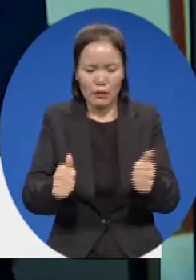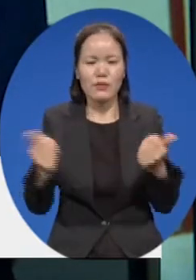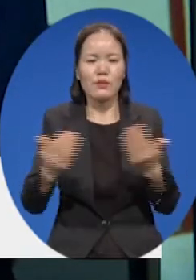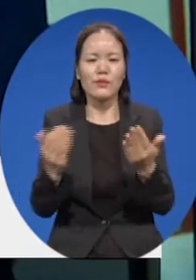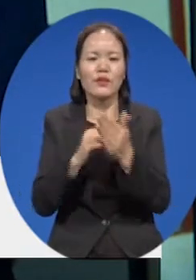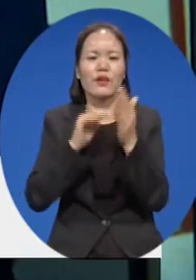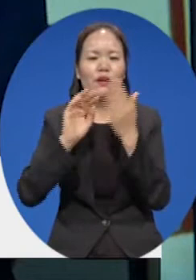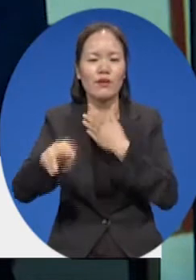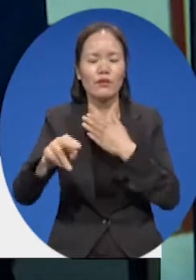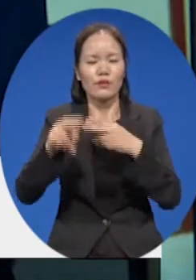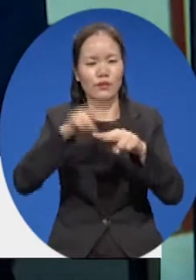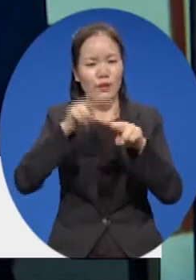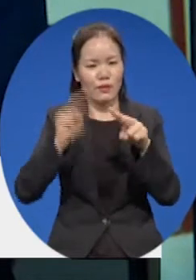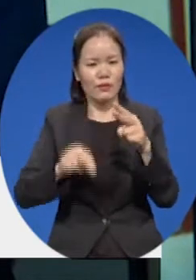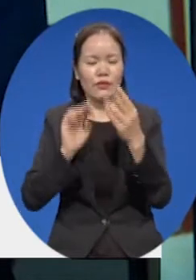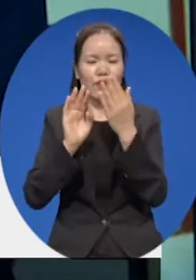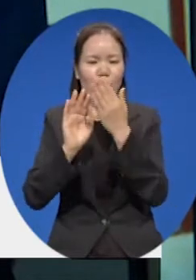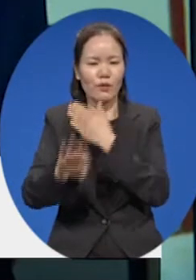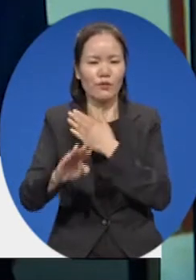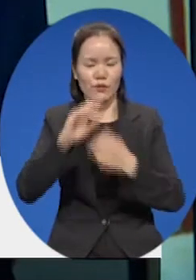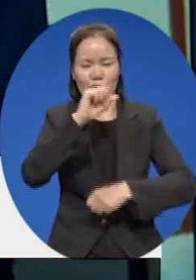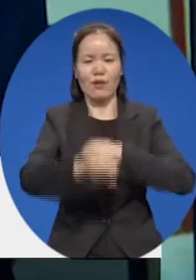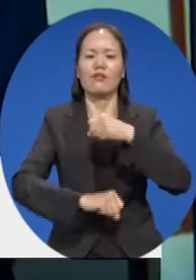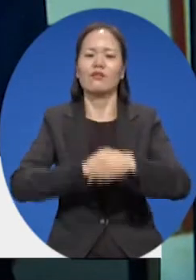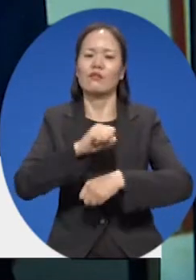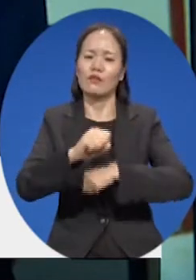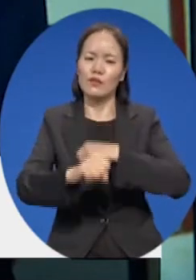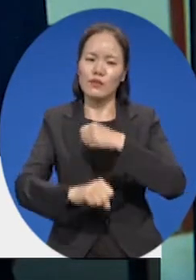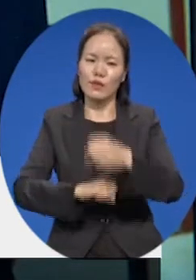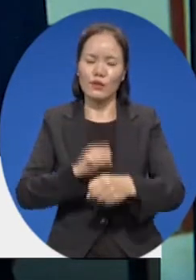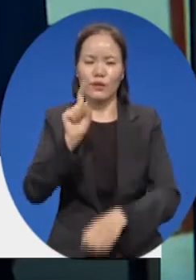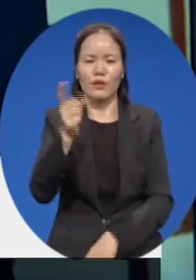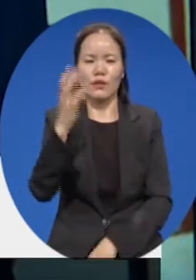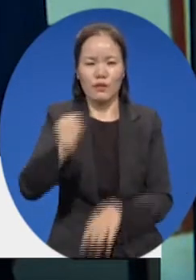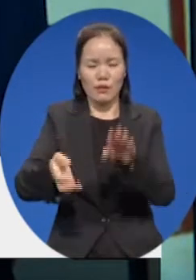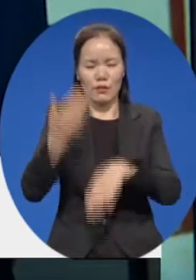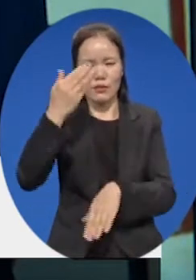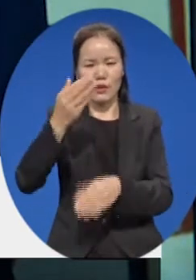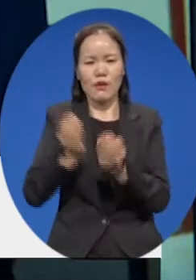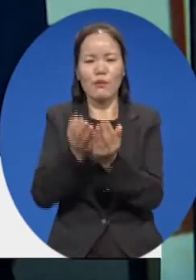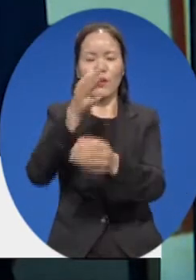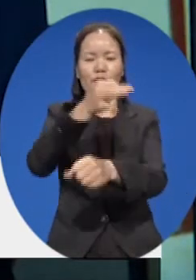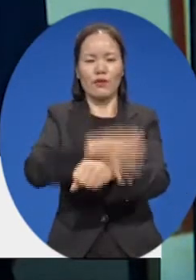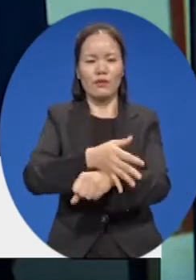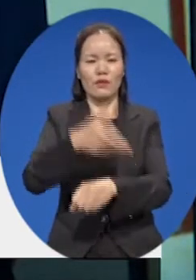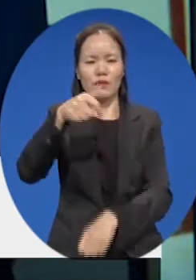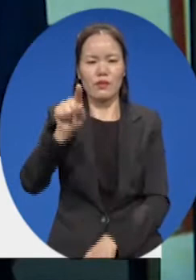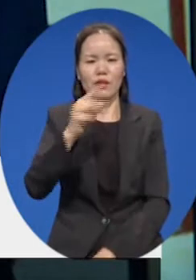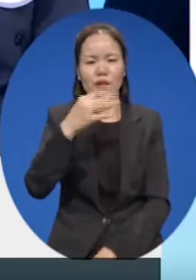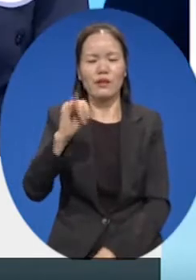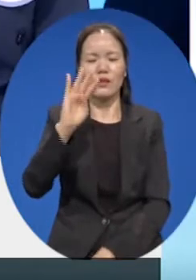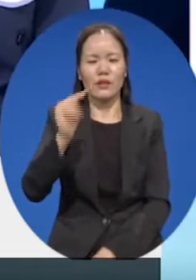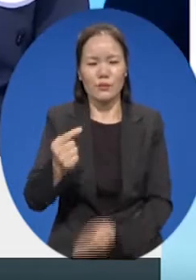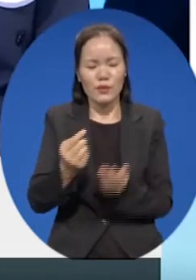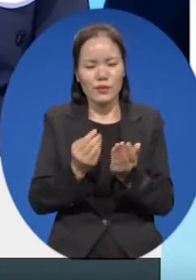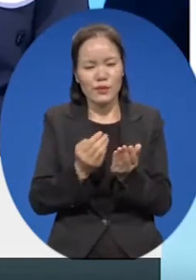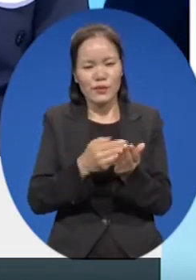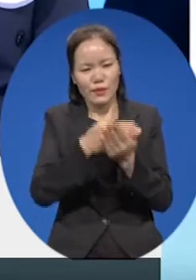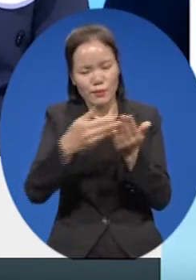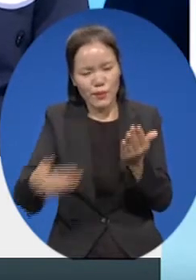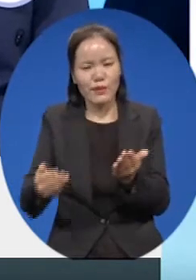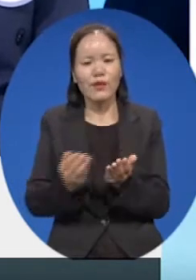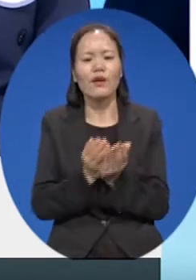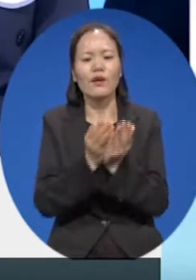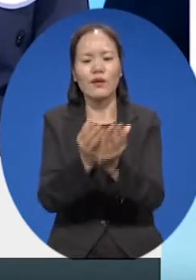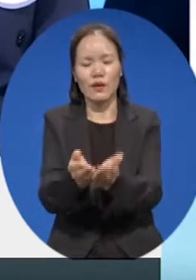맞지만 은퇴 이후에도 전 이렇게 자유롭게 1억이 넘는 요트를 사서 카리브해 이렇게 연안을 뭐 요트로 수영을 하고 그런